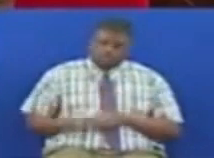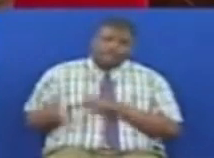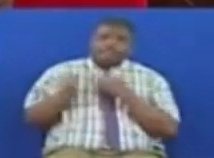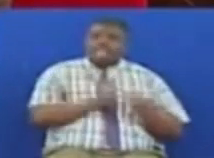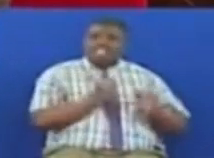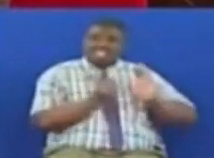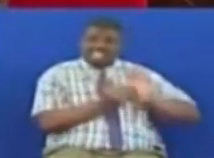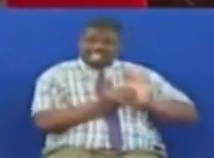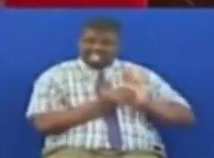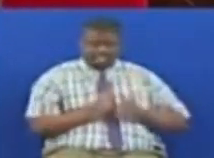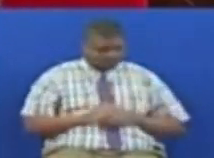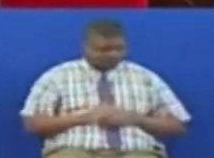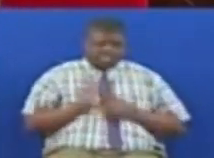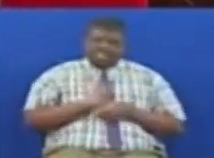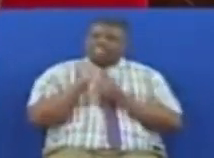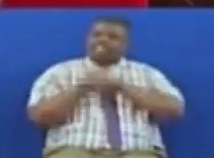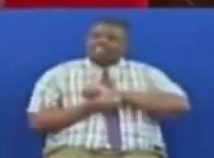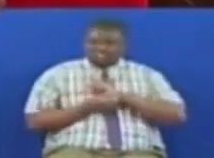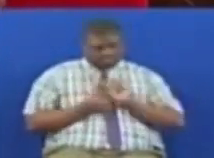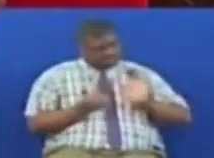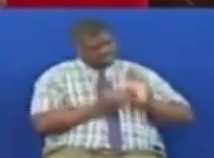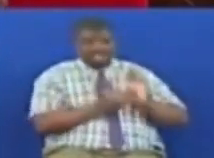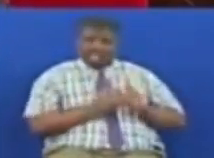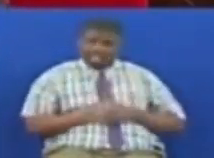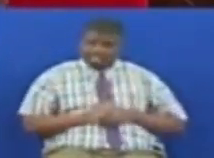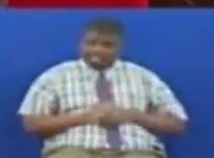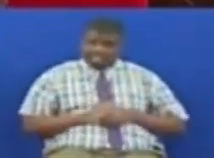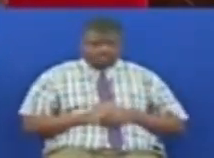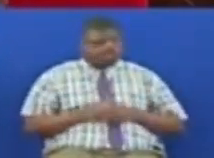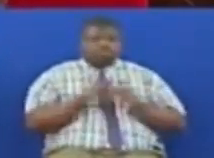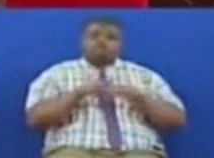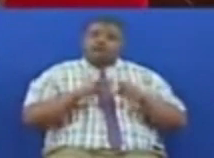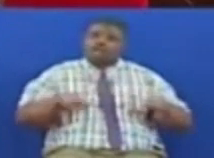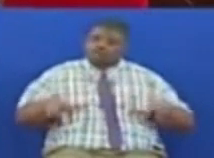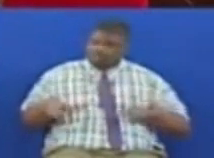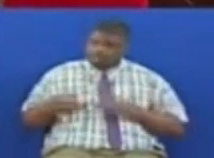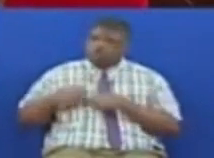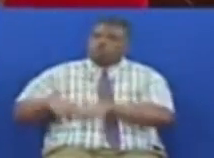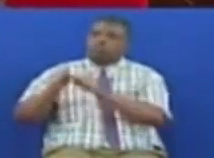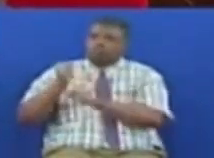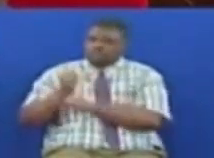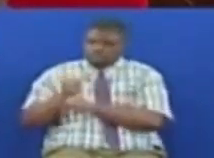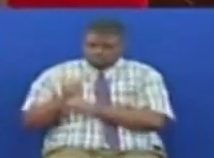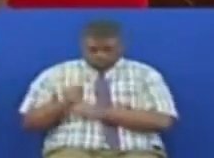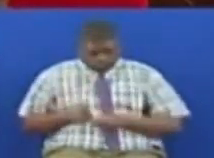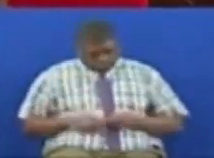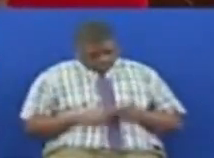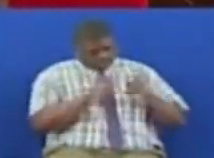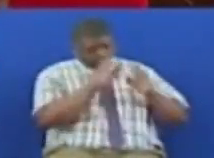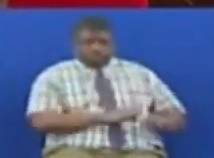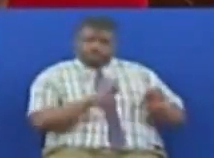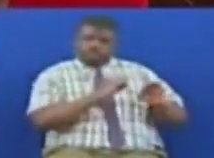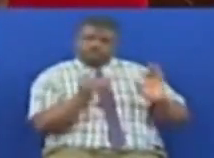ya 54, sheria ya tafsiri ya sheria sura ya kwanza, sheria ya uendeshaji wa mahakama sura ya 237, sheria ya maboresho ya sheria kuhusu